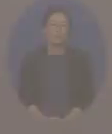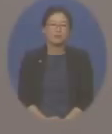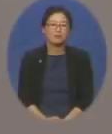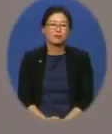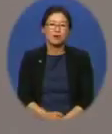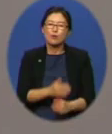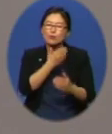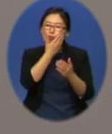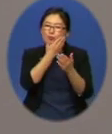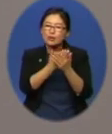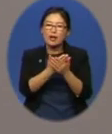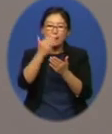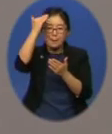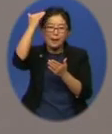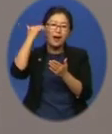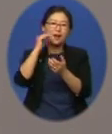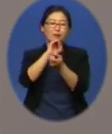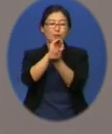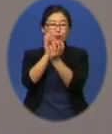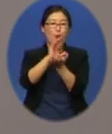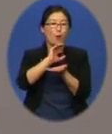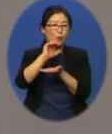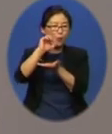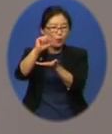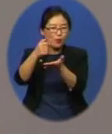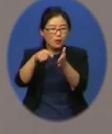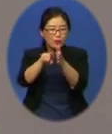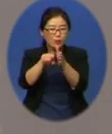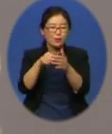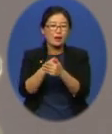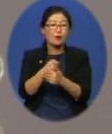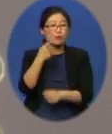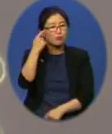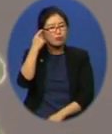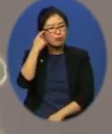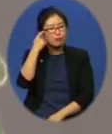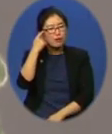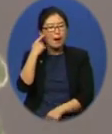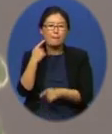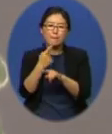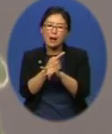소중한 우리 꽃 보존을 위해서 우리 모두가 어떤 사고가 필요할까요?